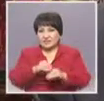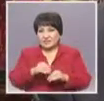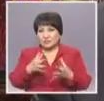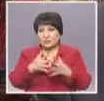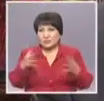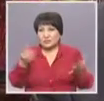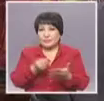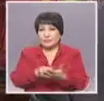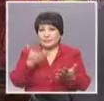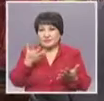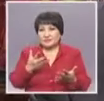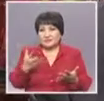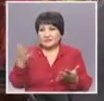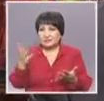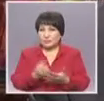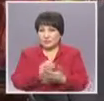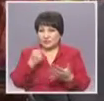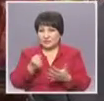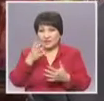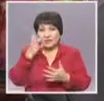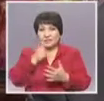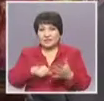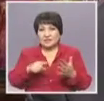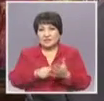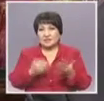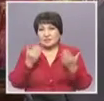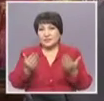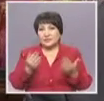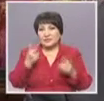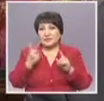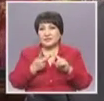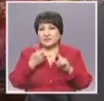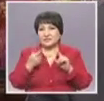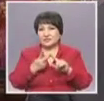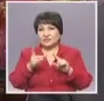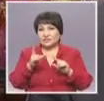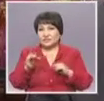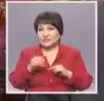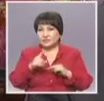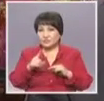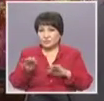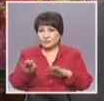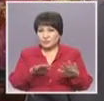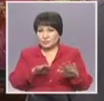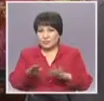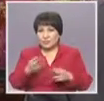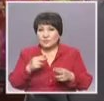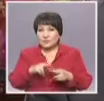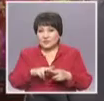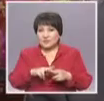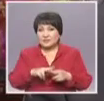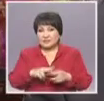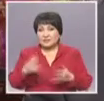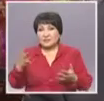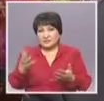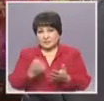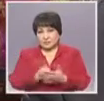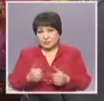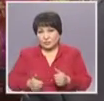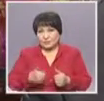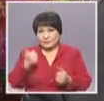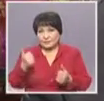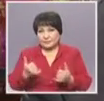қаласы биыл екінші рет өткізуге осындай ие болды. Және